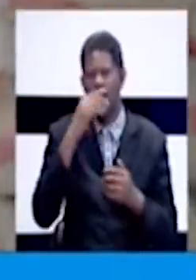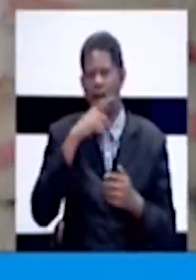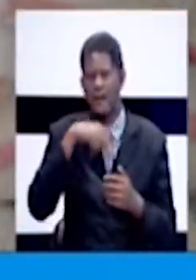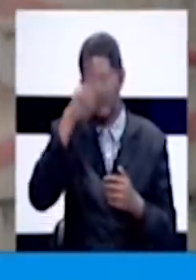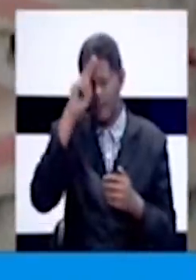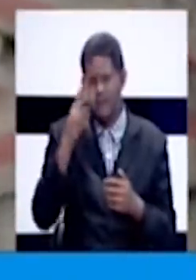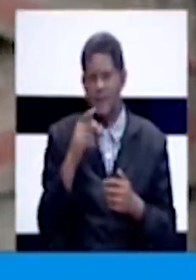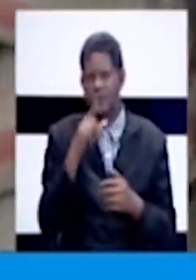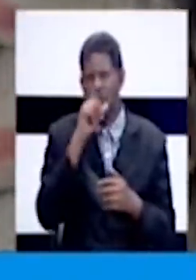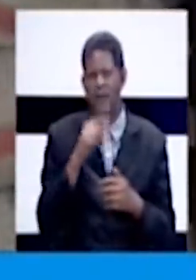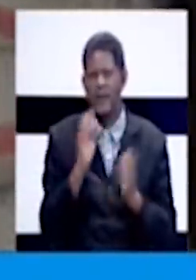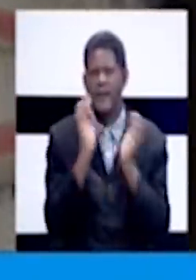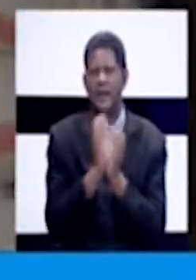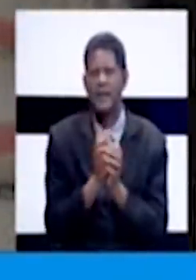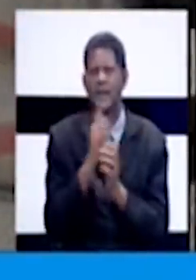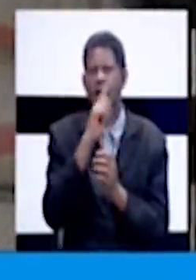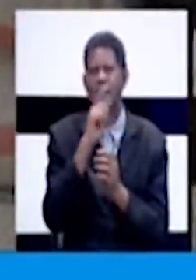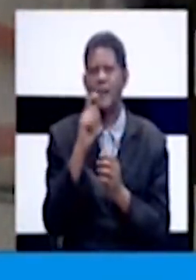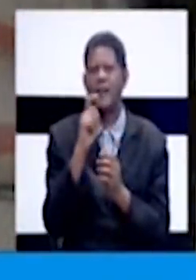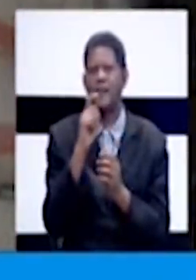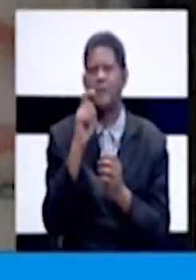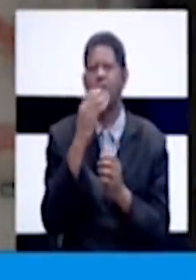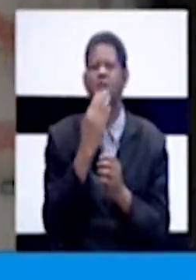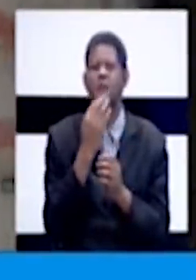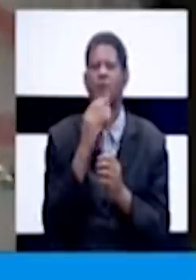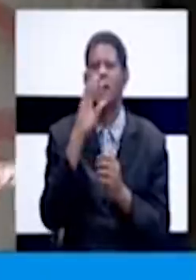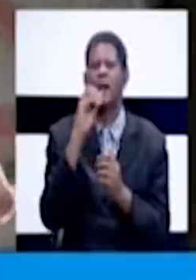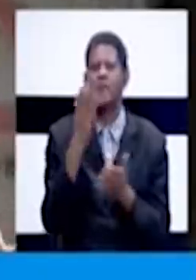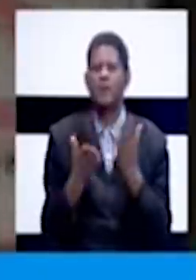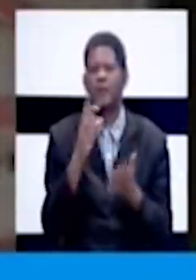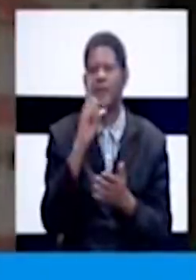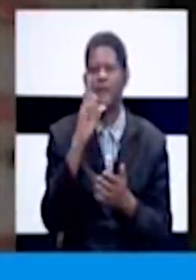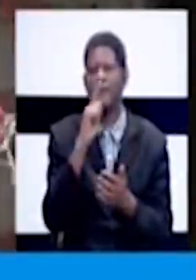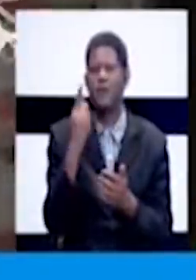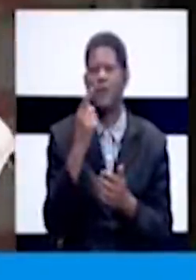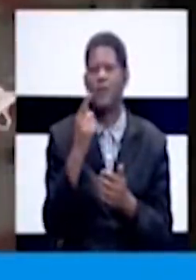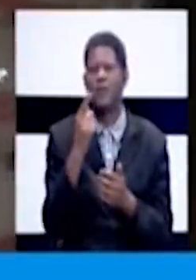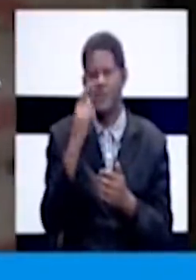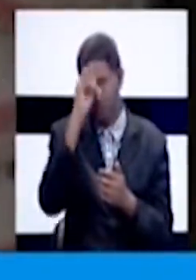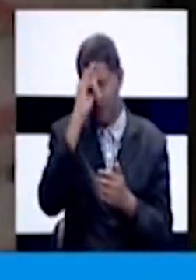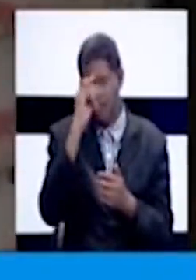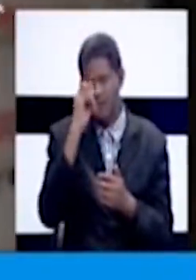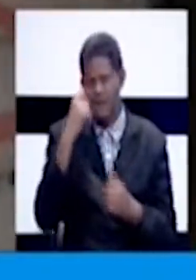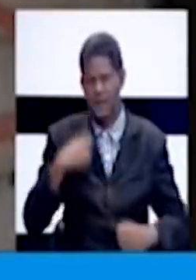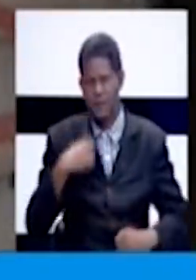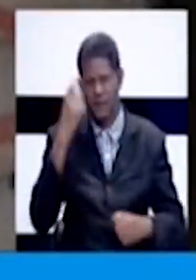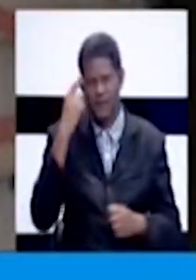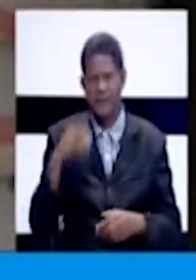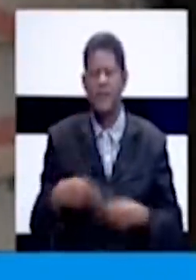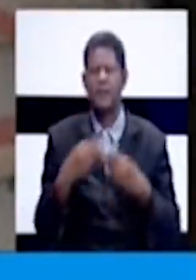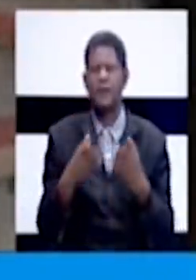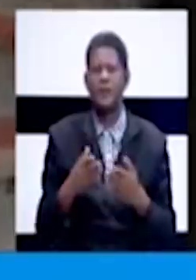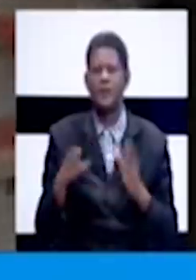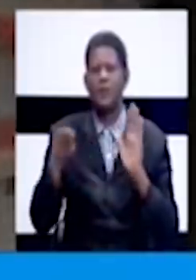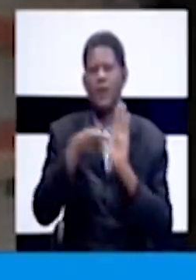ኣትክልቲ ዕዳጋ ዓድሓ ድማ 100 ኩንታል ሽኮር 50 ኩንታል ፊኖ ንጀግና ሰራዊት ትግራይ ኣወፍዮም ተወካሊ